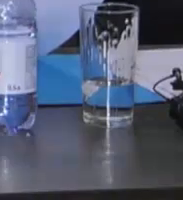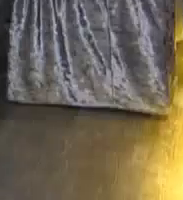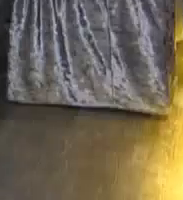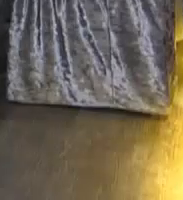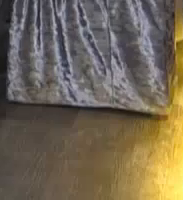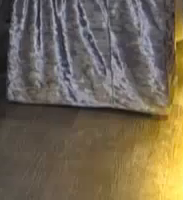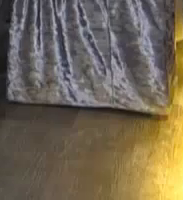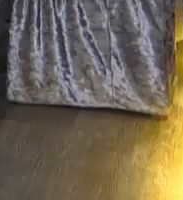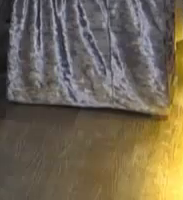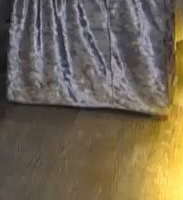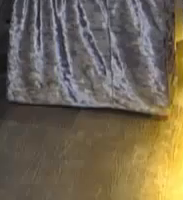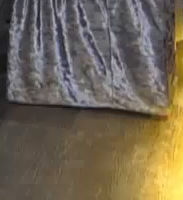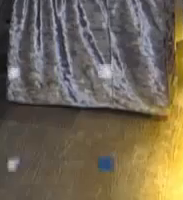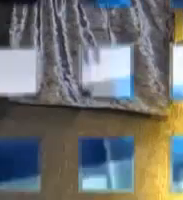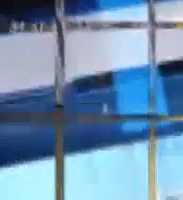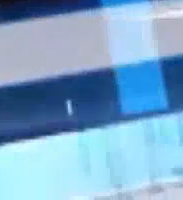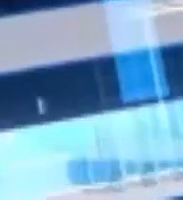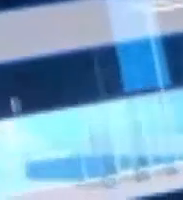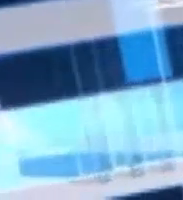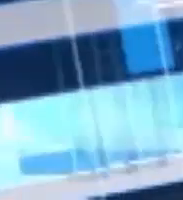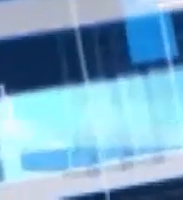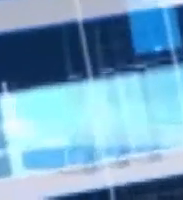экземпляры планируемых проектов